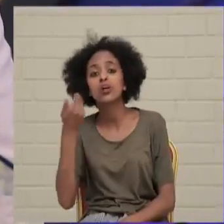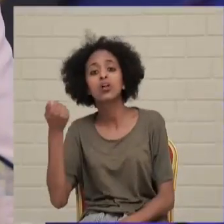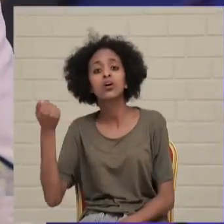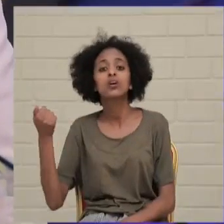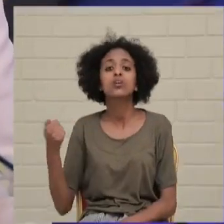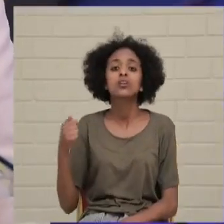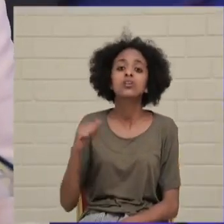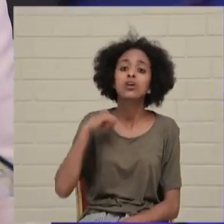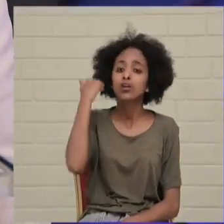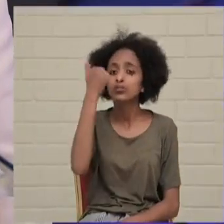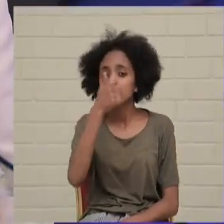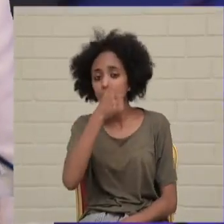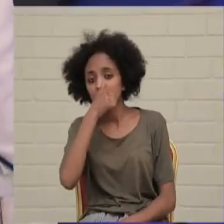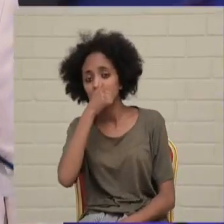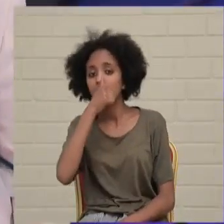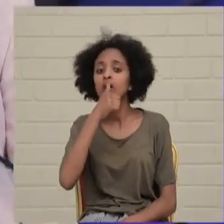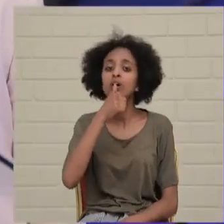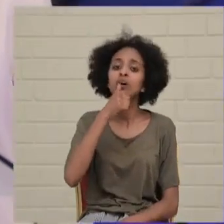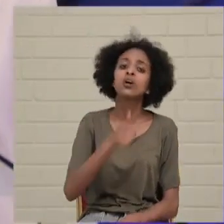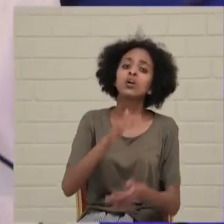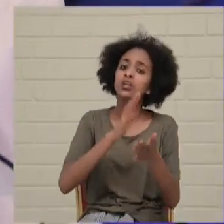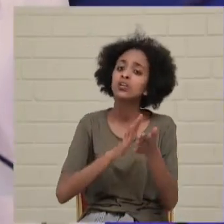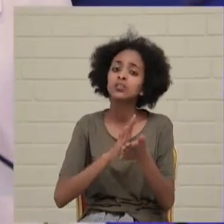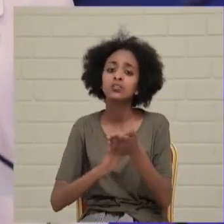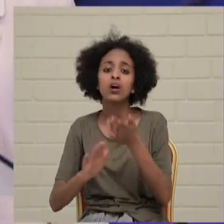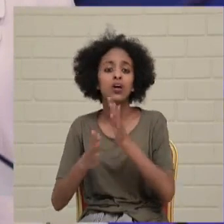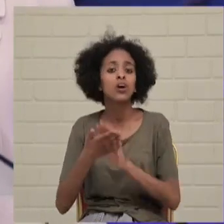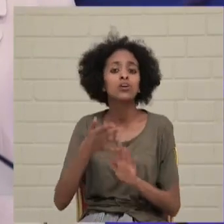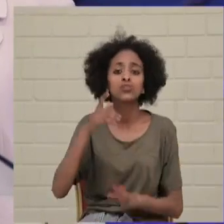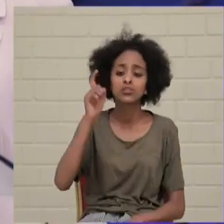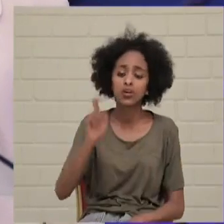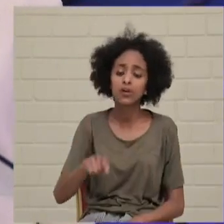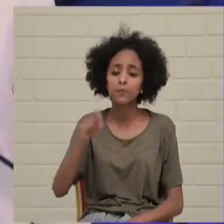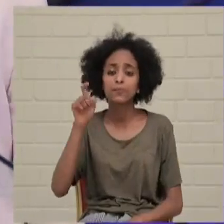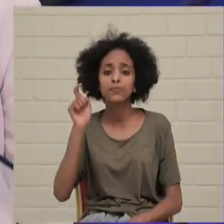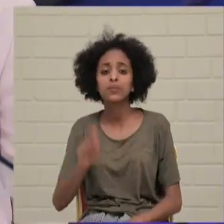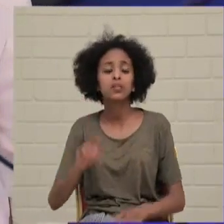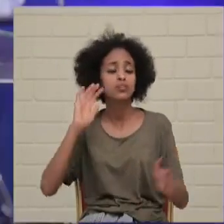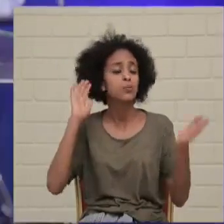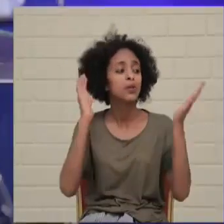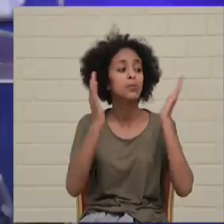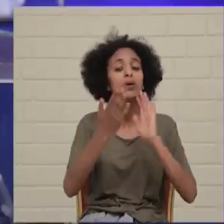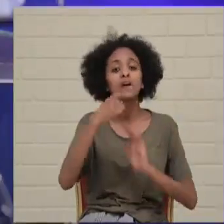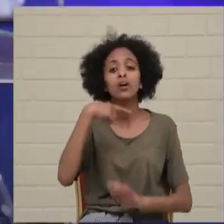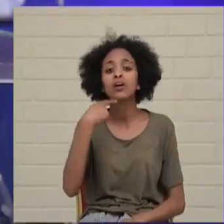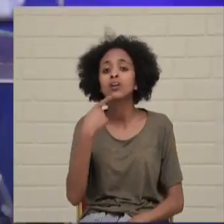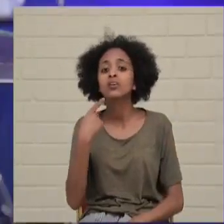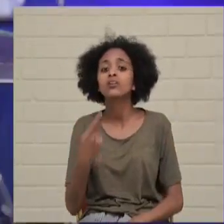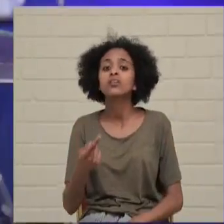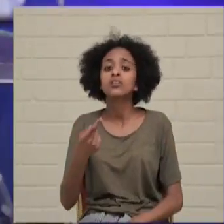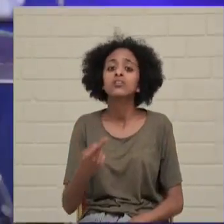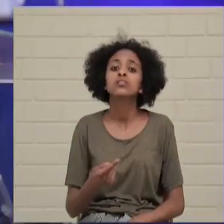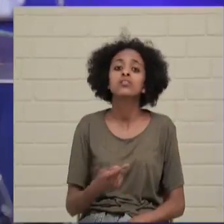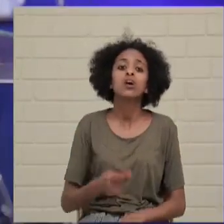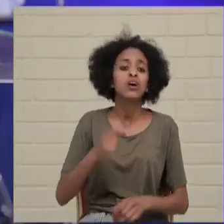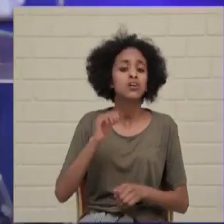ከህይወት ይሻላል ኢትዮጵያን ይቅርታ ያሻታል ዘንበልበል